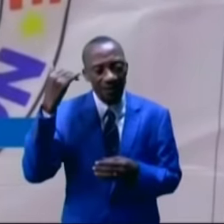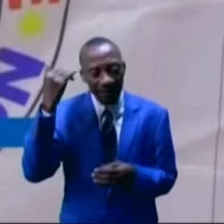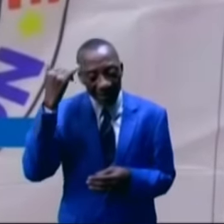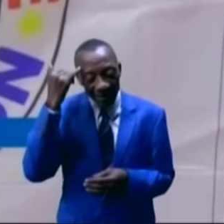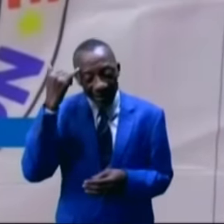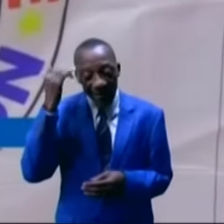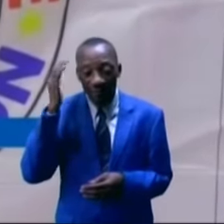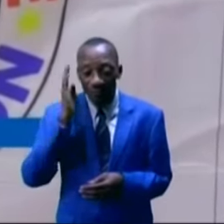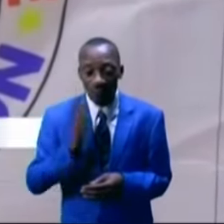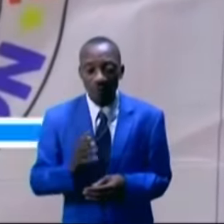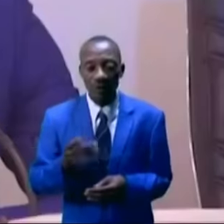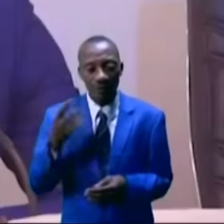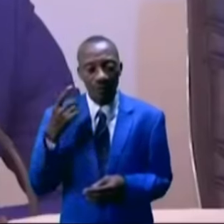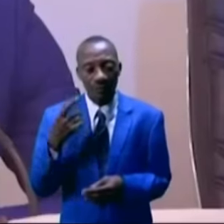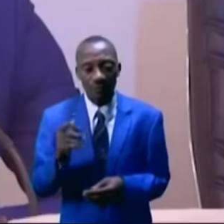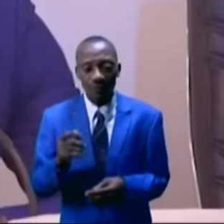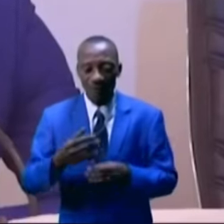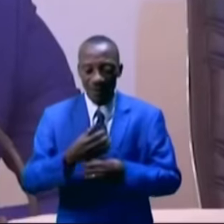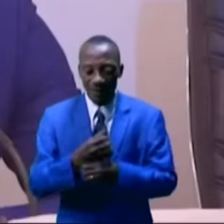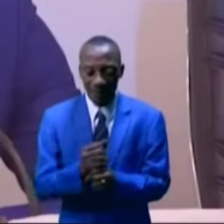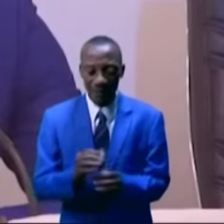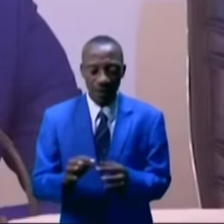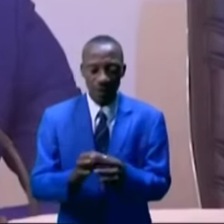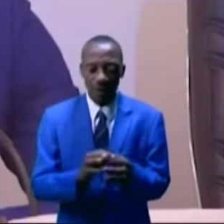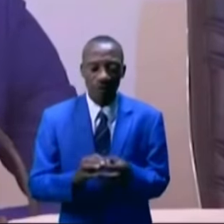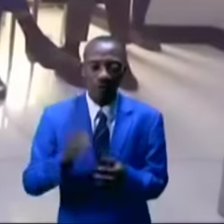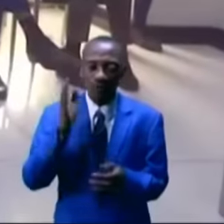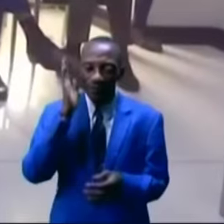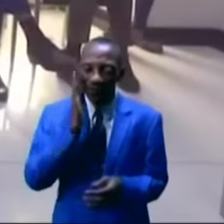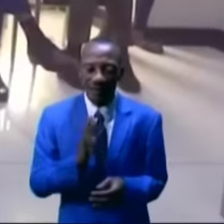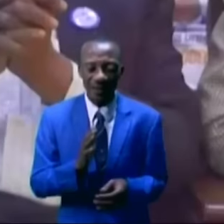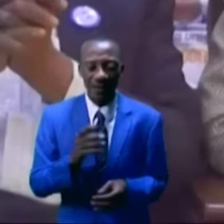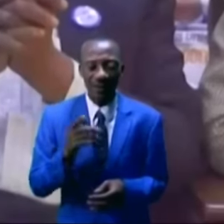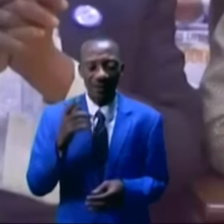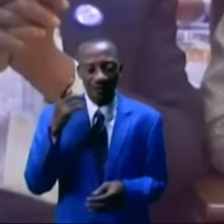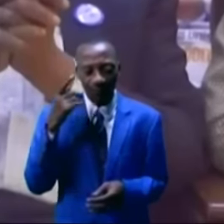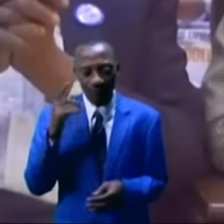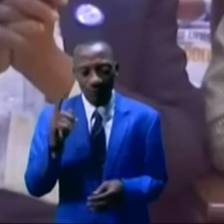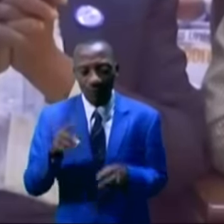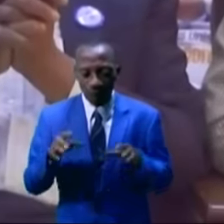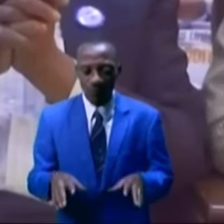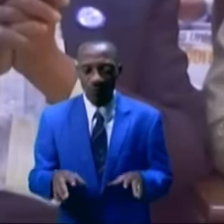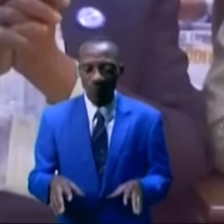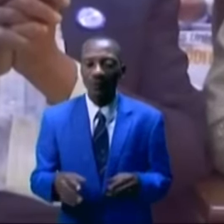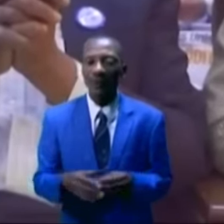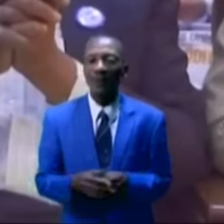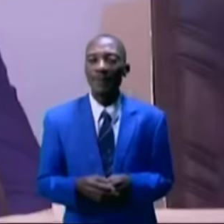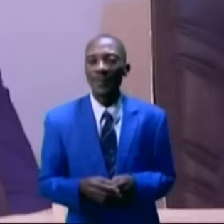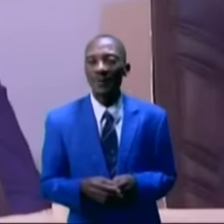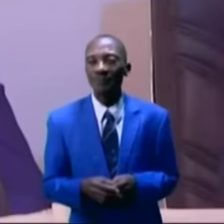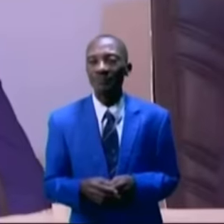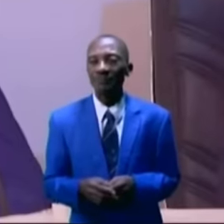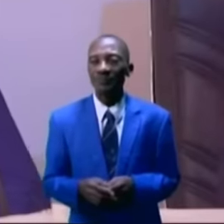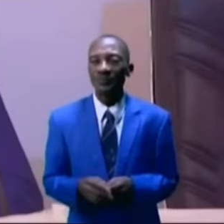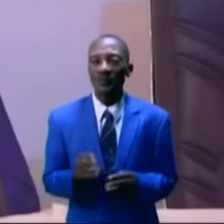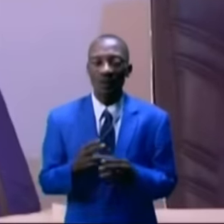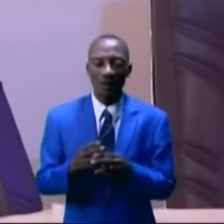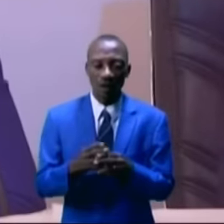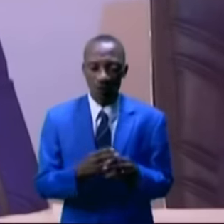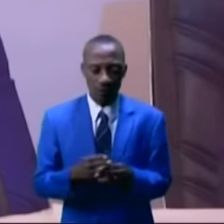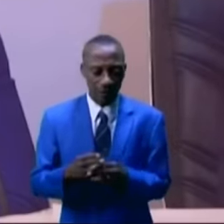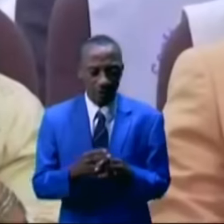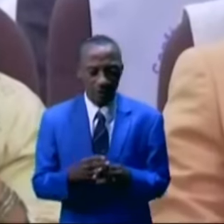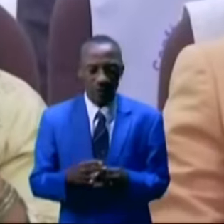que l'Union Sacrée de la Nation va au-delà de l'institutionnel. Au regard de cette reconnaissance, la coordination de la